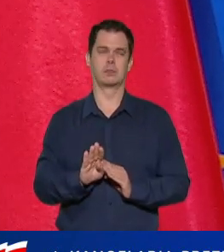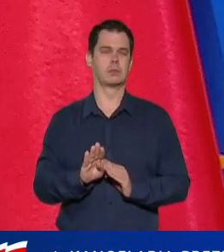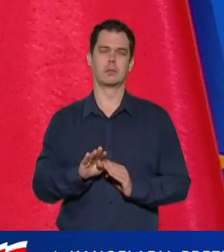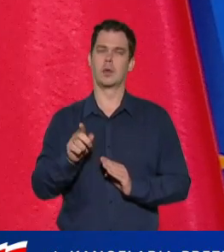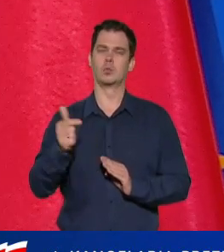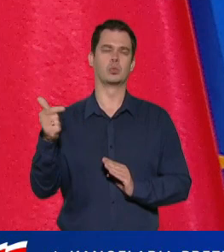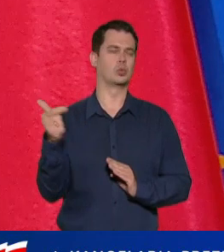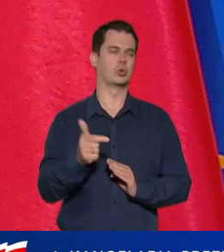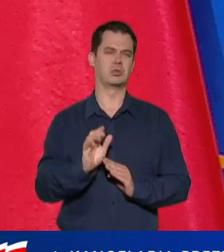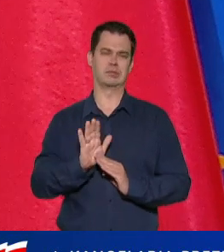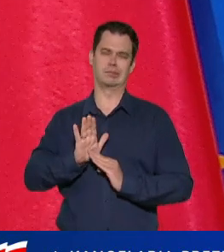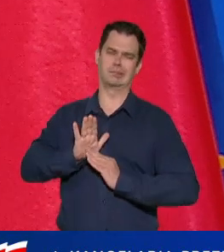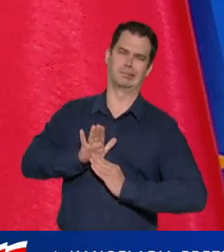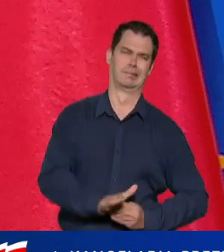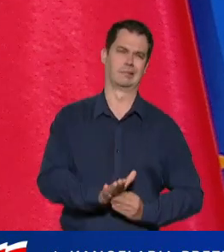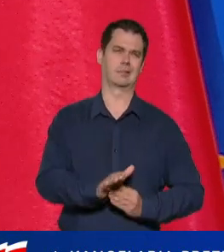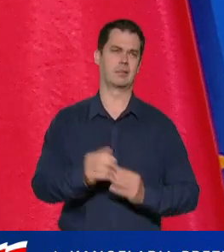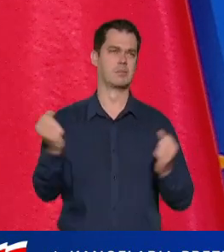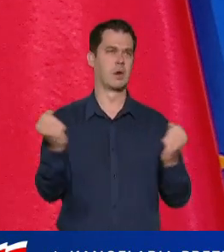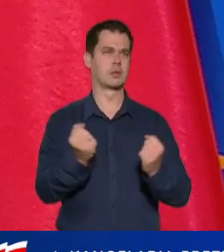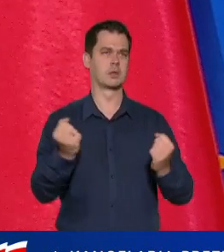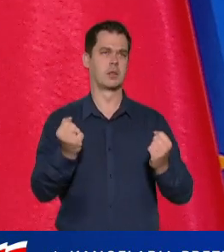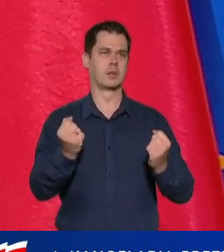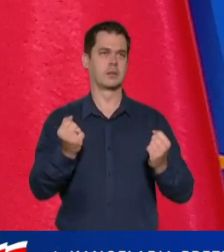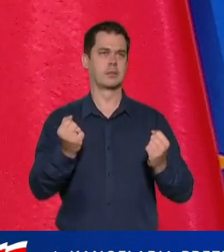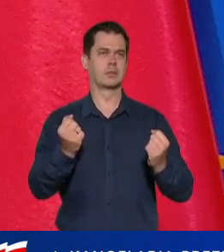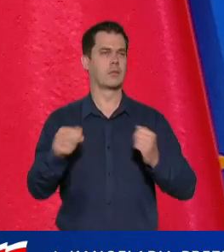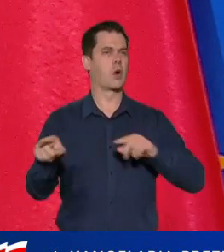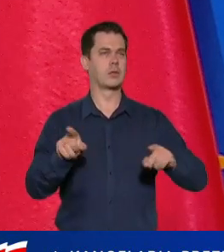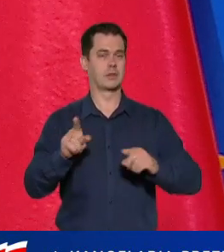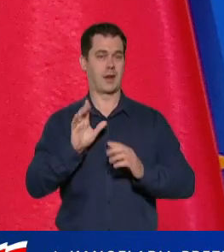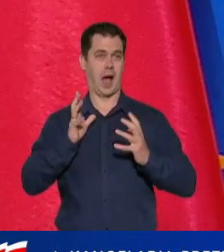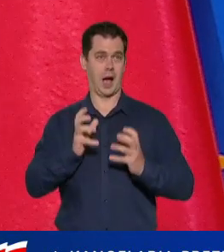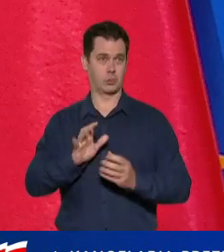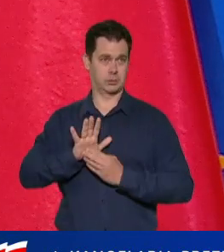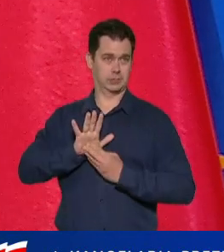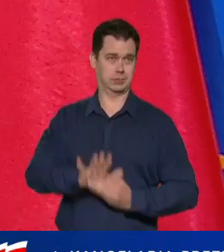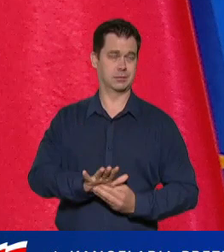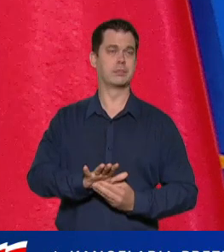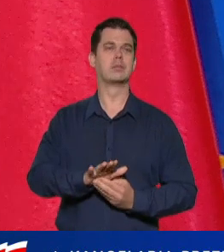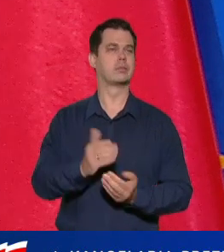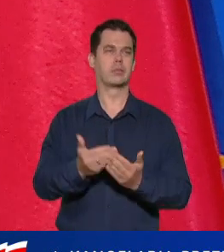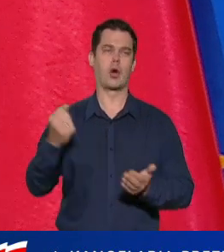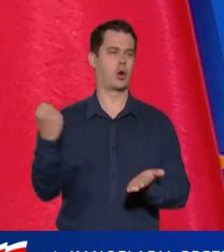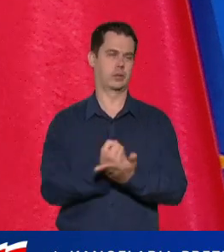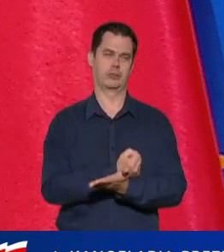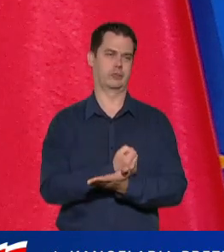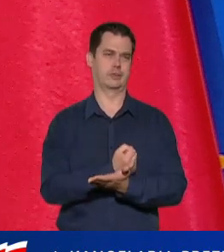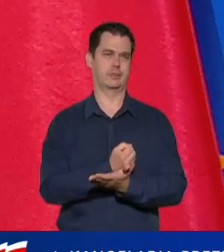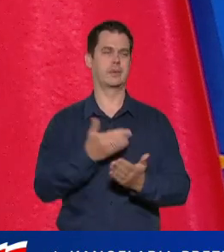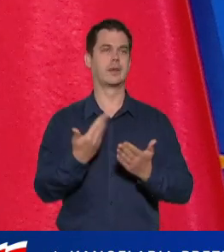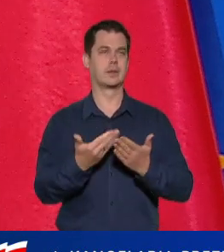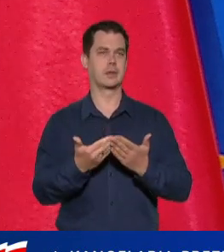wciskamy ten hamulec z całej siły. To wciśnięcie hamulca jest konieczne, konieczne po